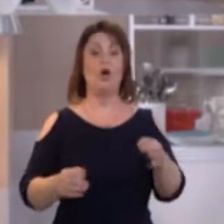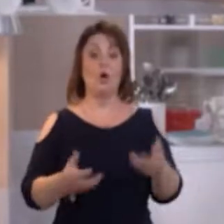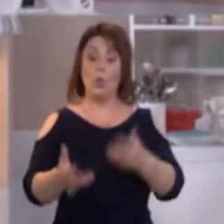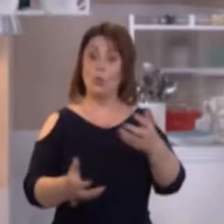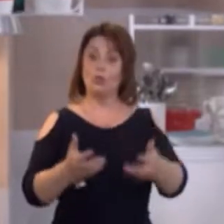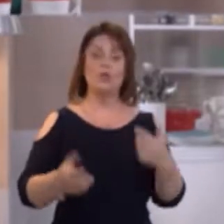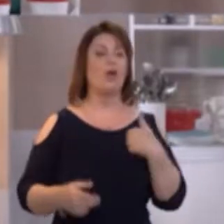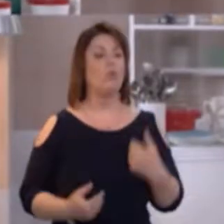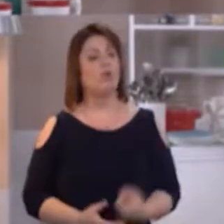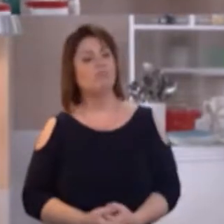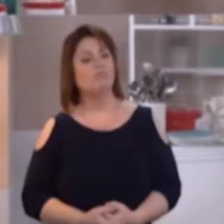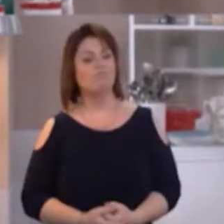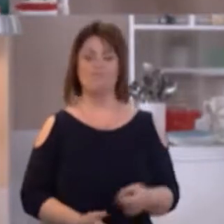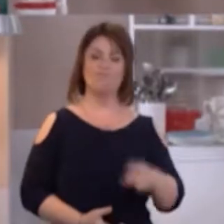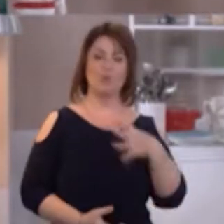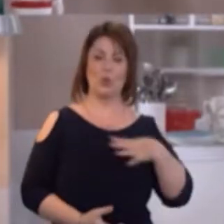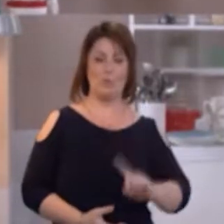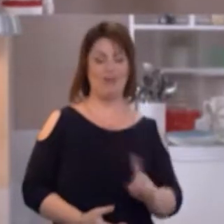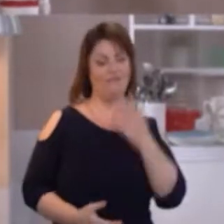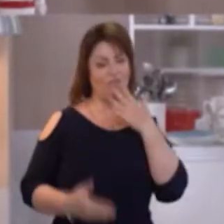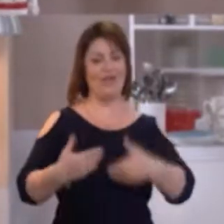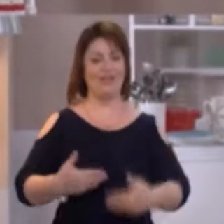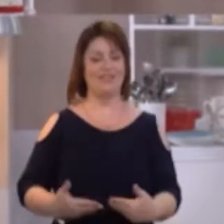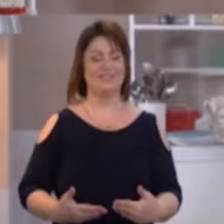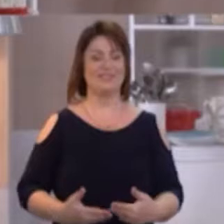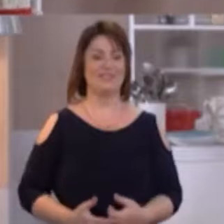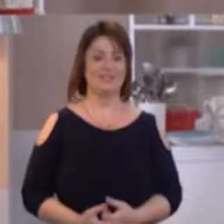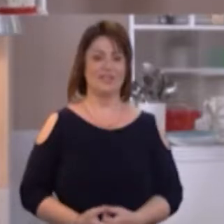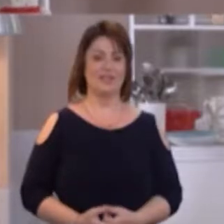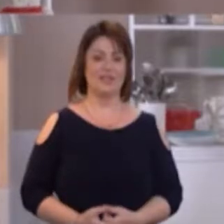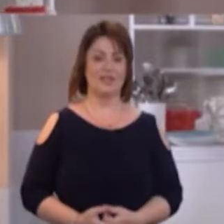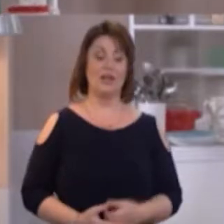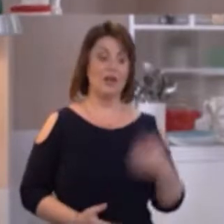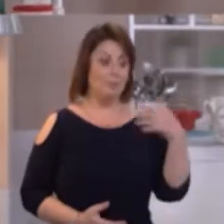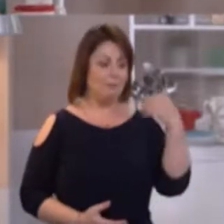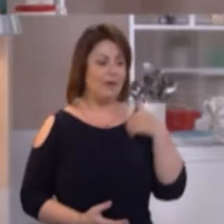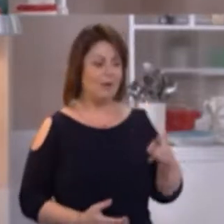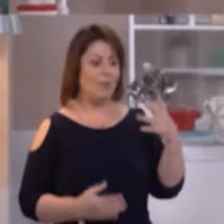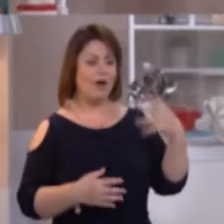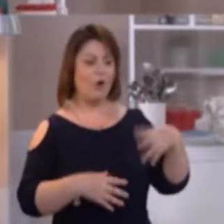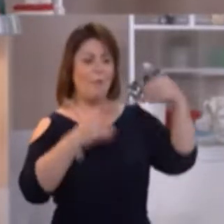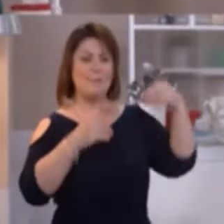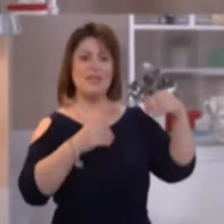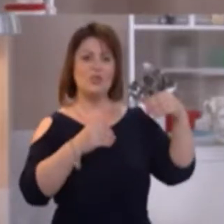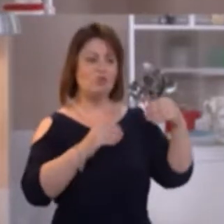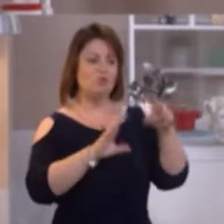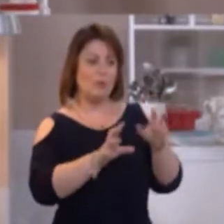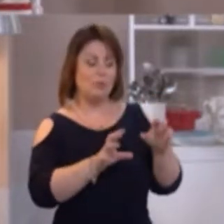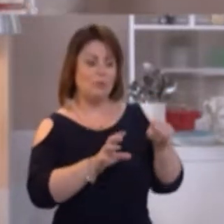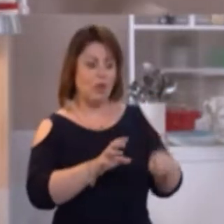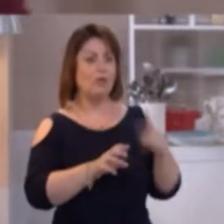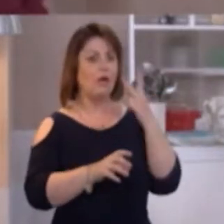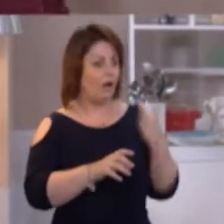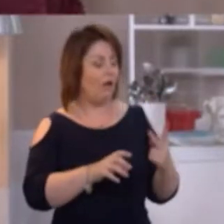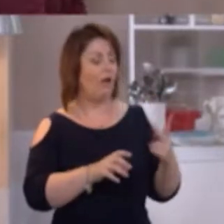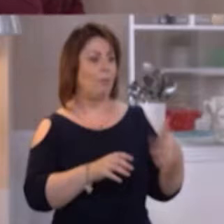piace non stare mai con le mani, in mano. E qui sei cambiata molto dall'inizio delle puntate, eh? Cioè, qui Roberto ha fatto un gran lavoro,